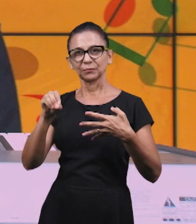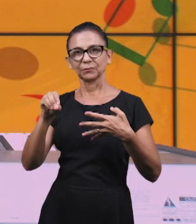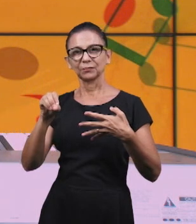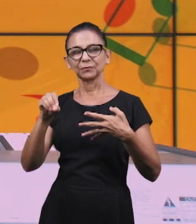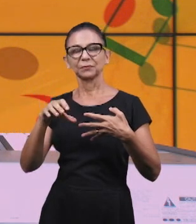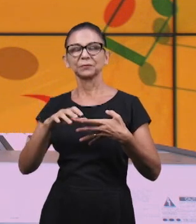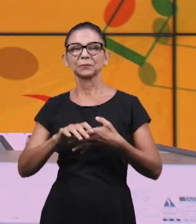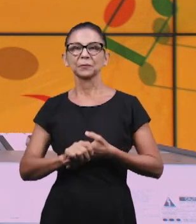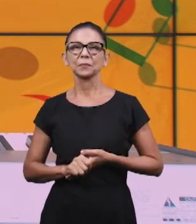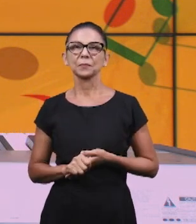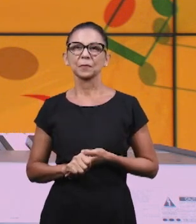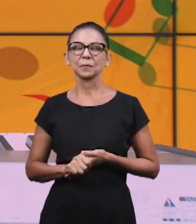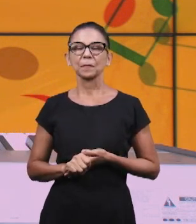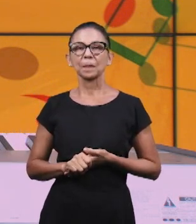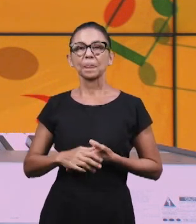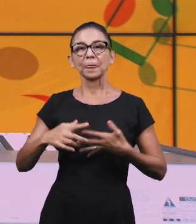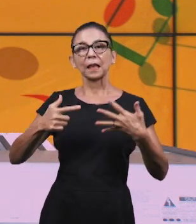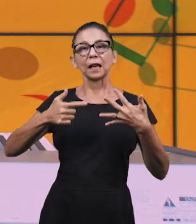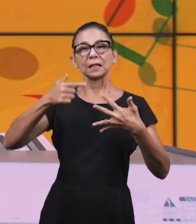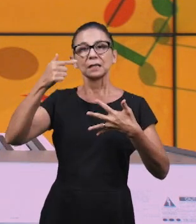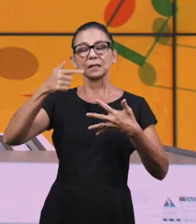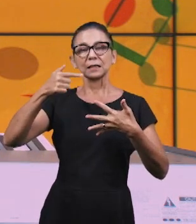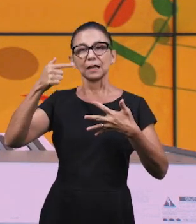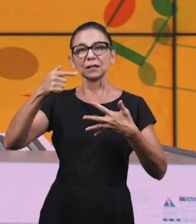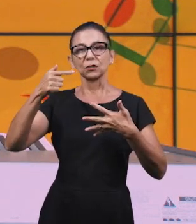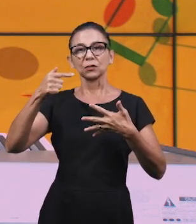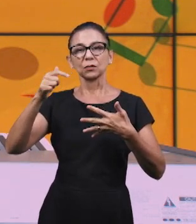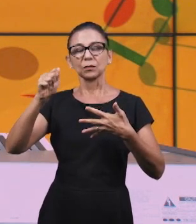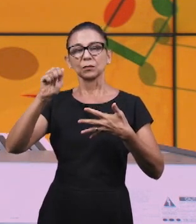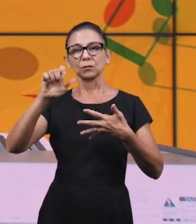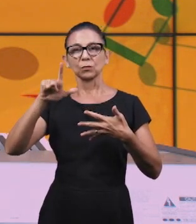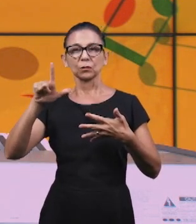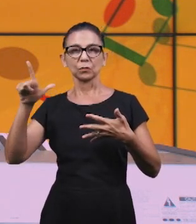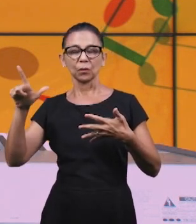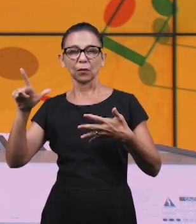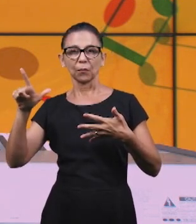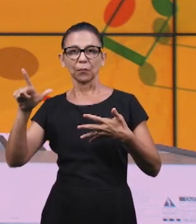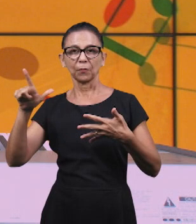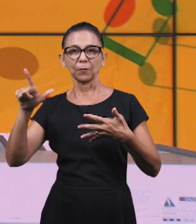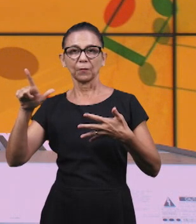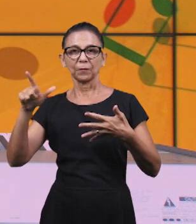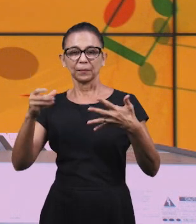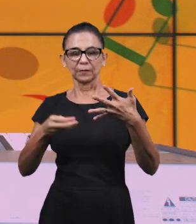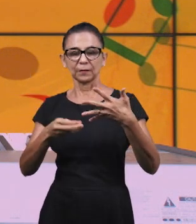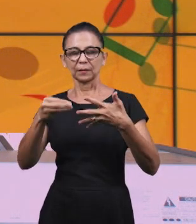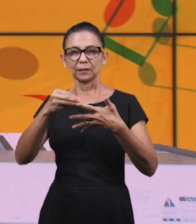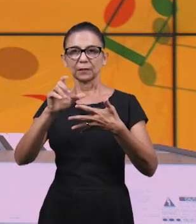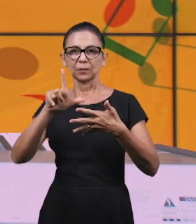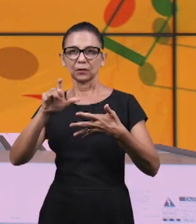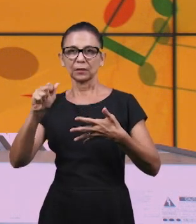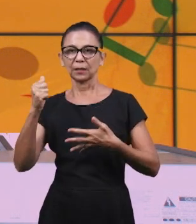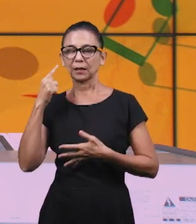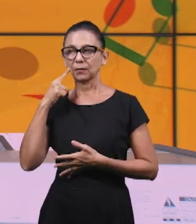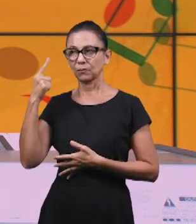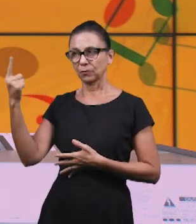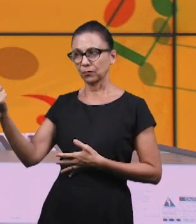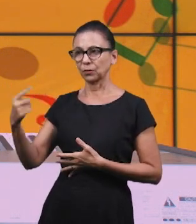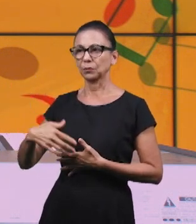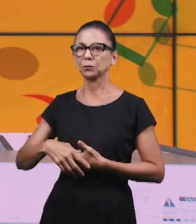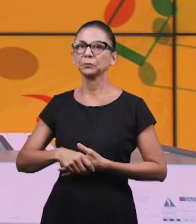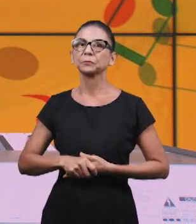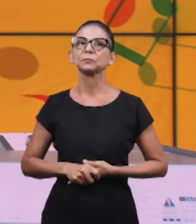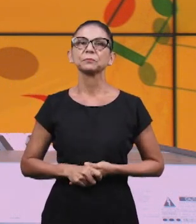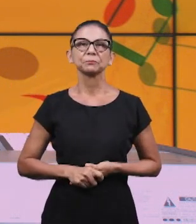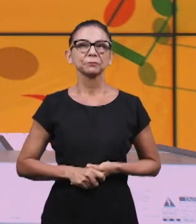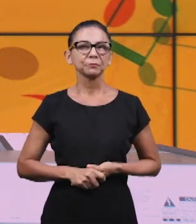Mi. La septième, c'est parce que le Sol, c'est la septième